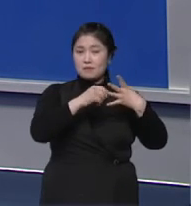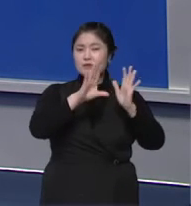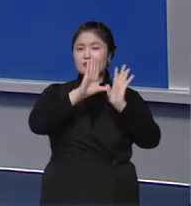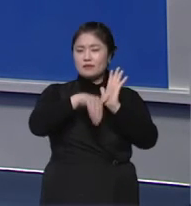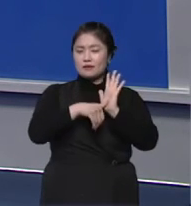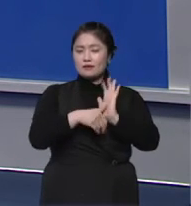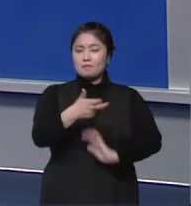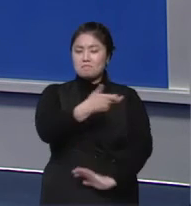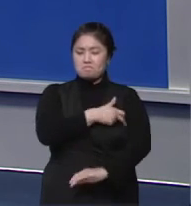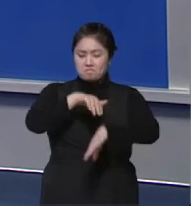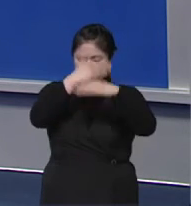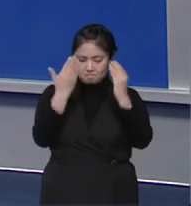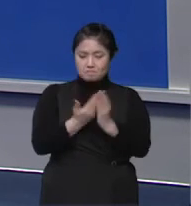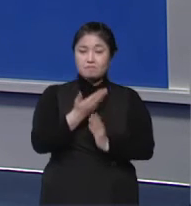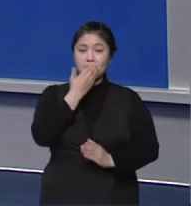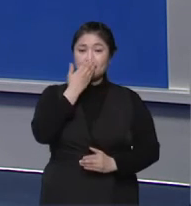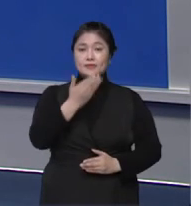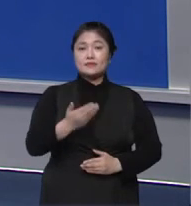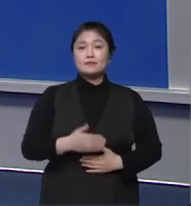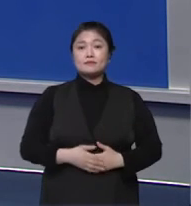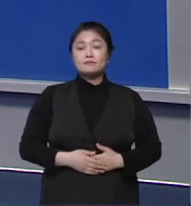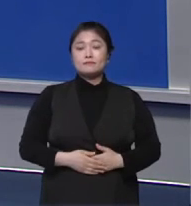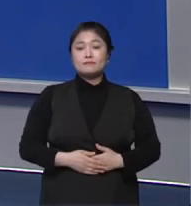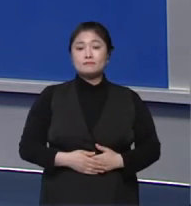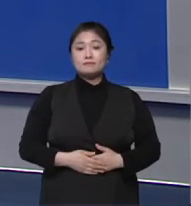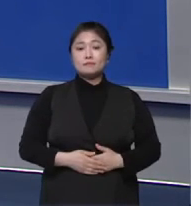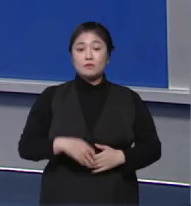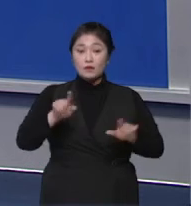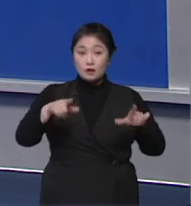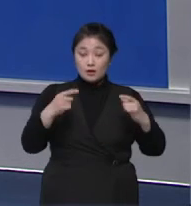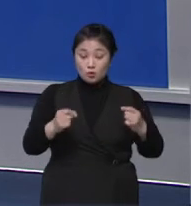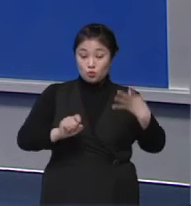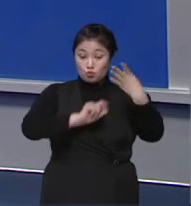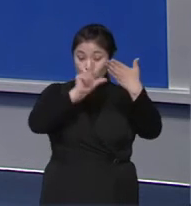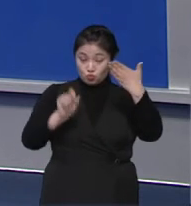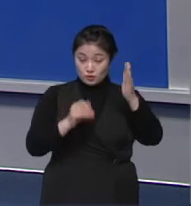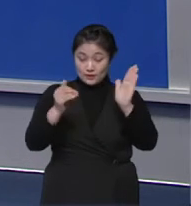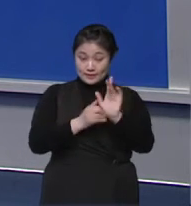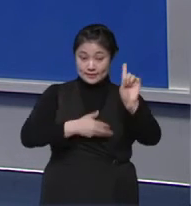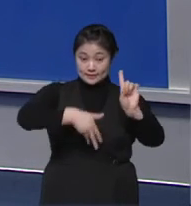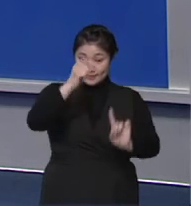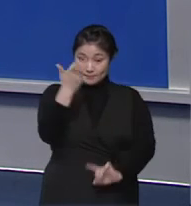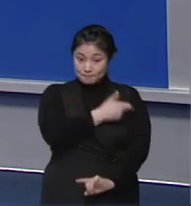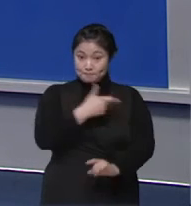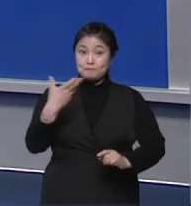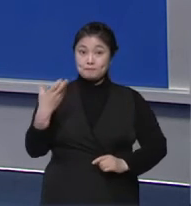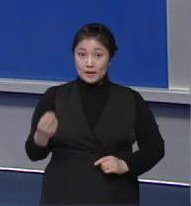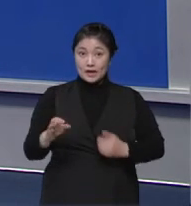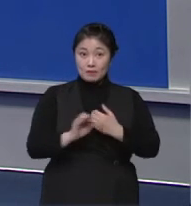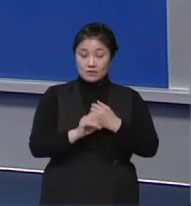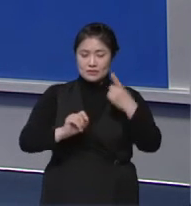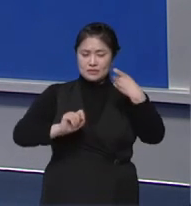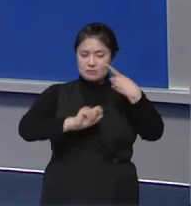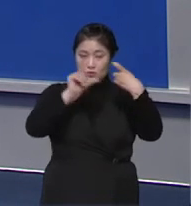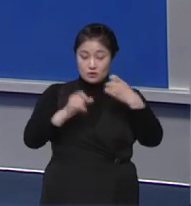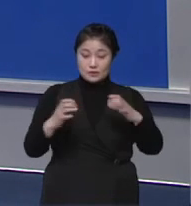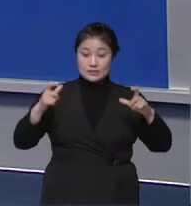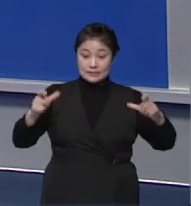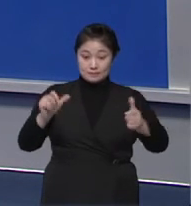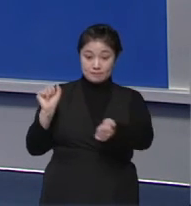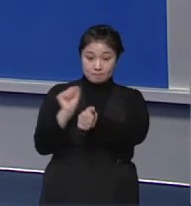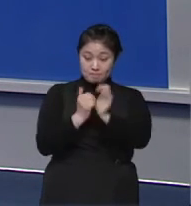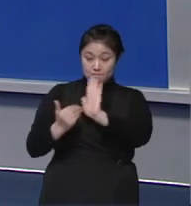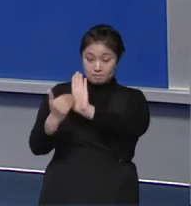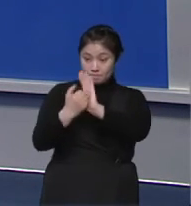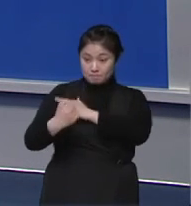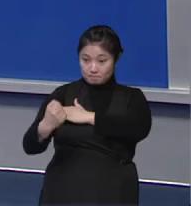접종을 본격적으로 받을 수 있게 됩니다 이렇게 9월까지 1차 접종 이 완료가 되고 11월까지 집단 면역을